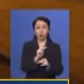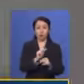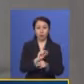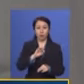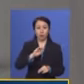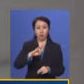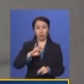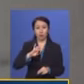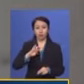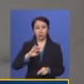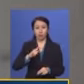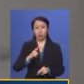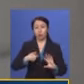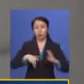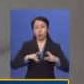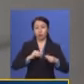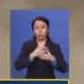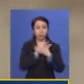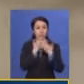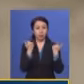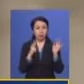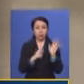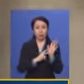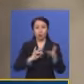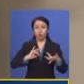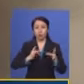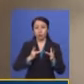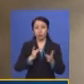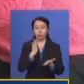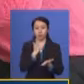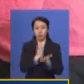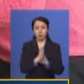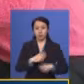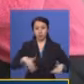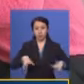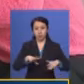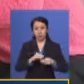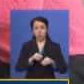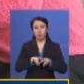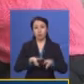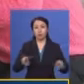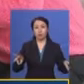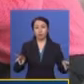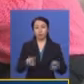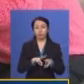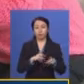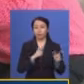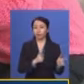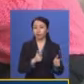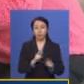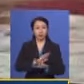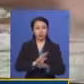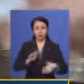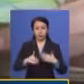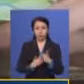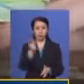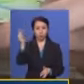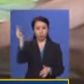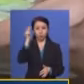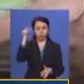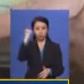обучения e-learning. Но результата нет. 7 онлайн-платформ, созданных совместно с несколькими министерствами, выявили неготовность к